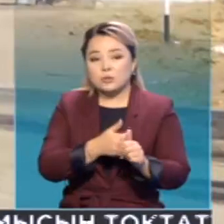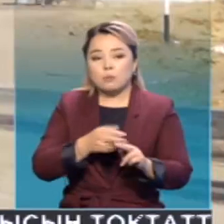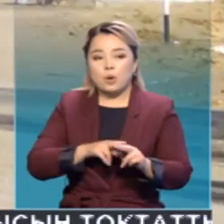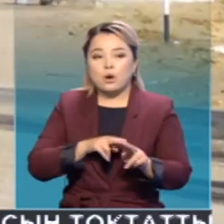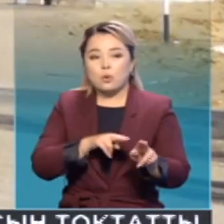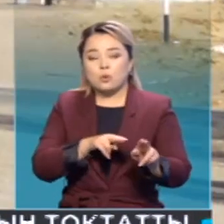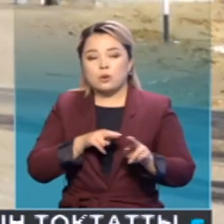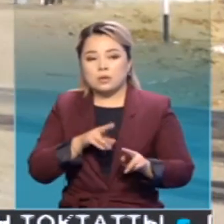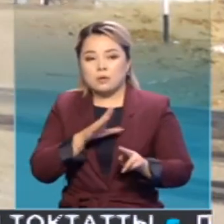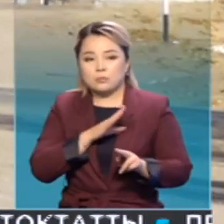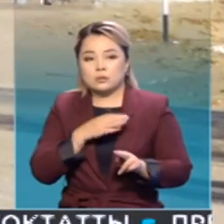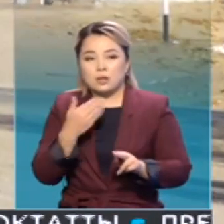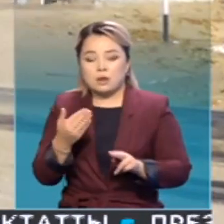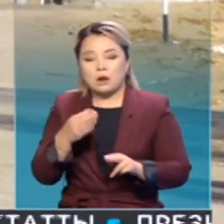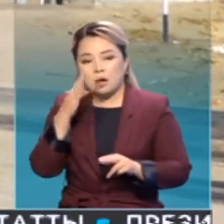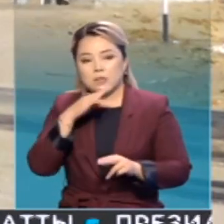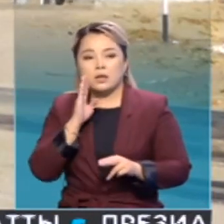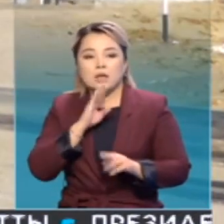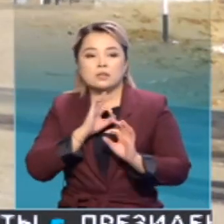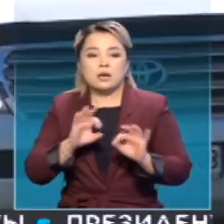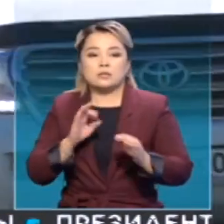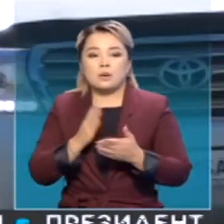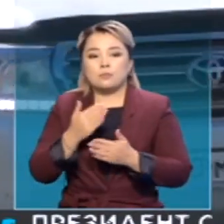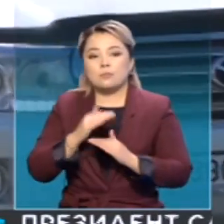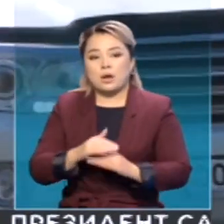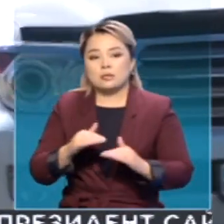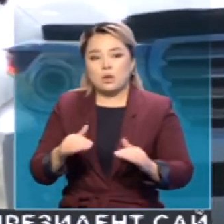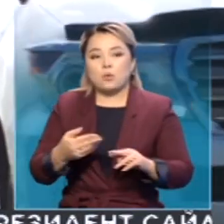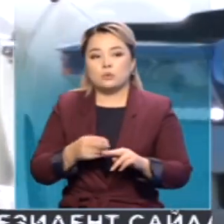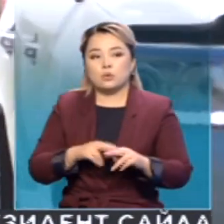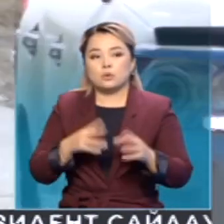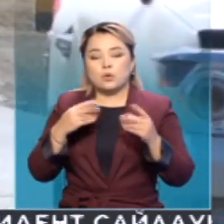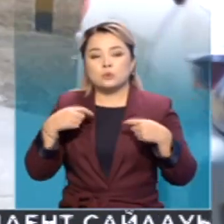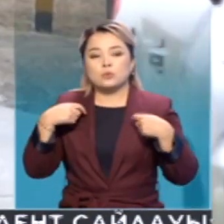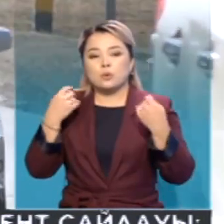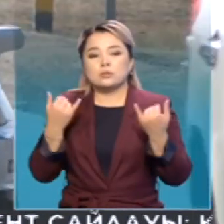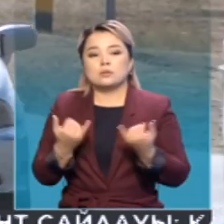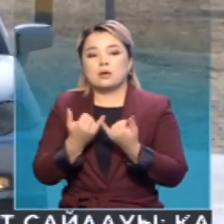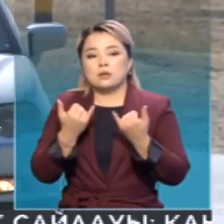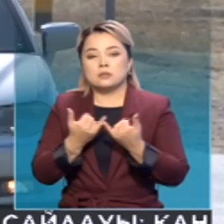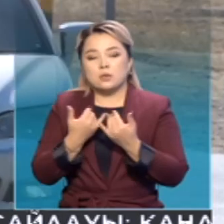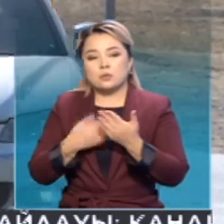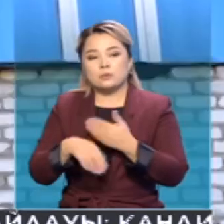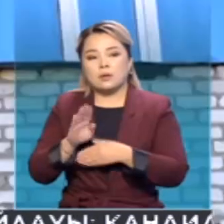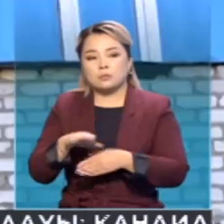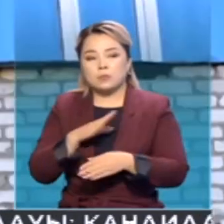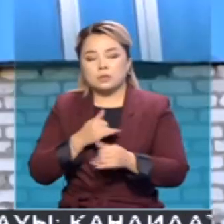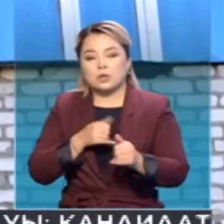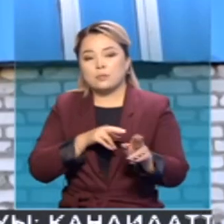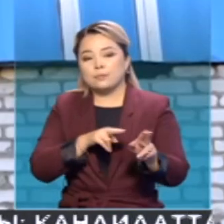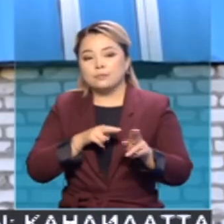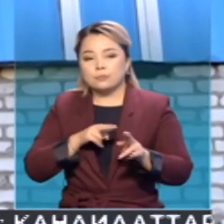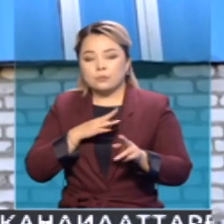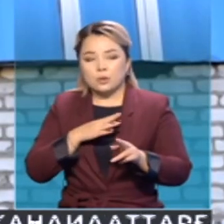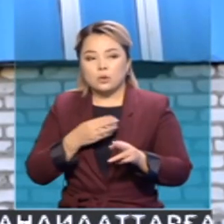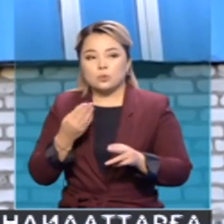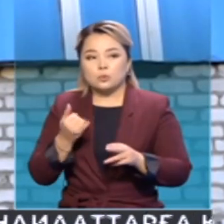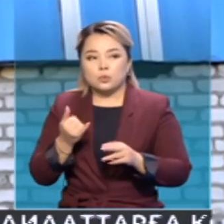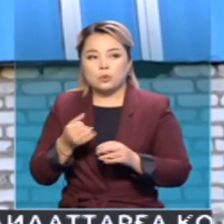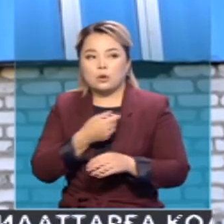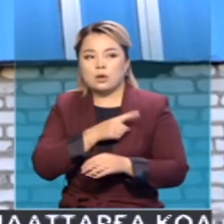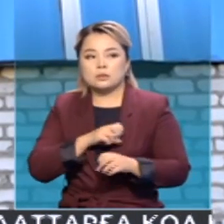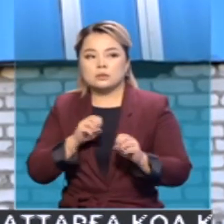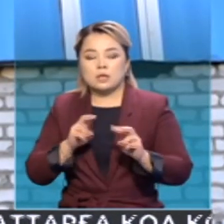қарудан оқ атқан. Ата-аналардың айтуынша, балалары сол күні туған күнді тойлауға шыққан. Атыстан кейін Шоудандағы ауруханасына